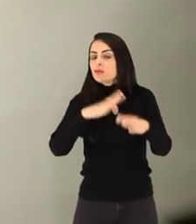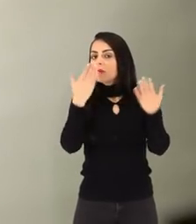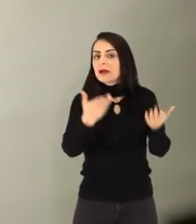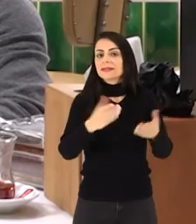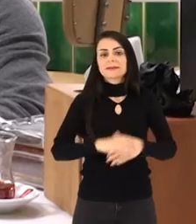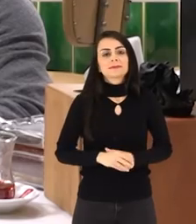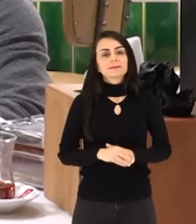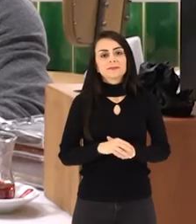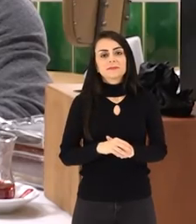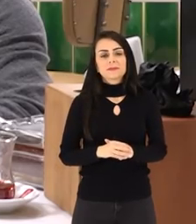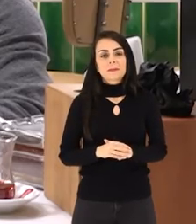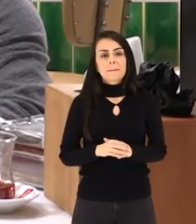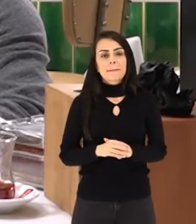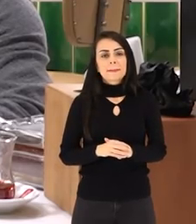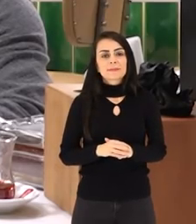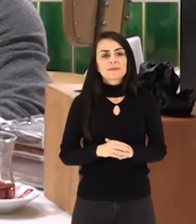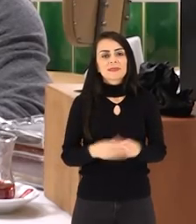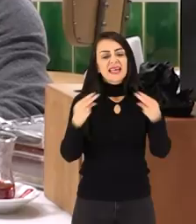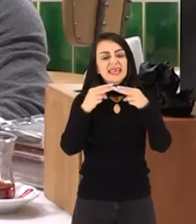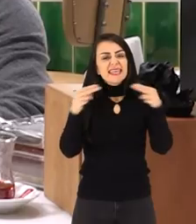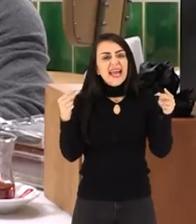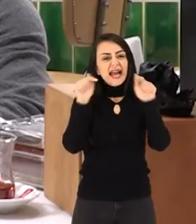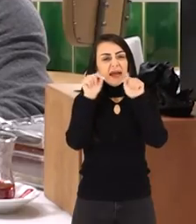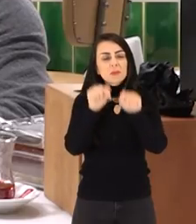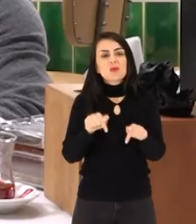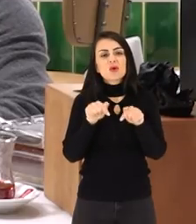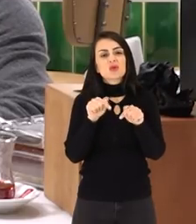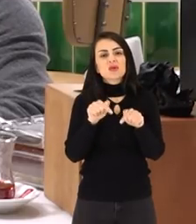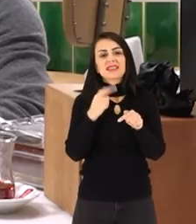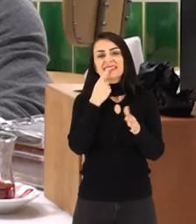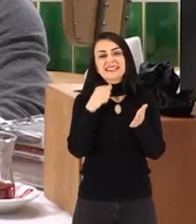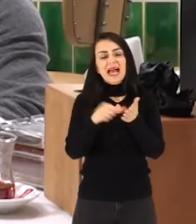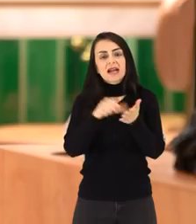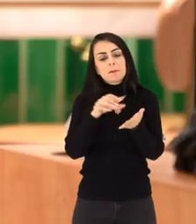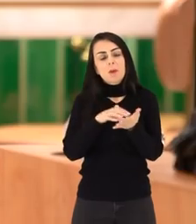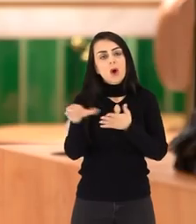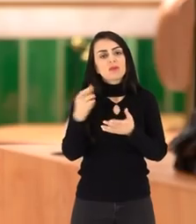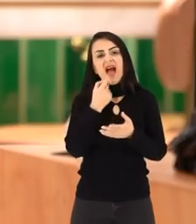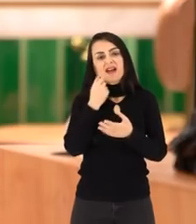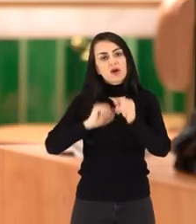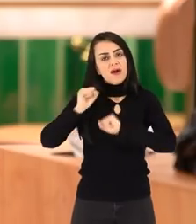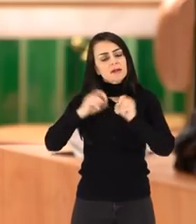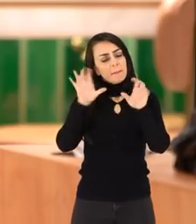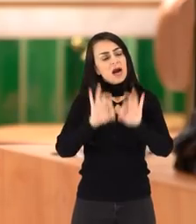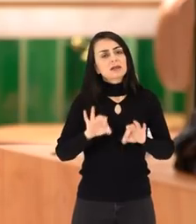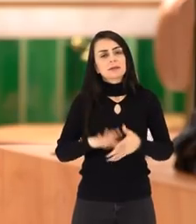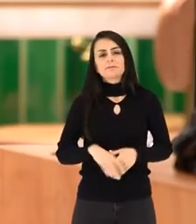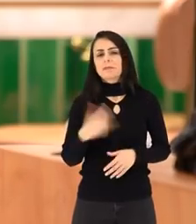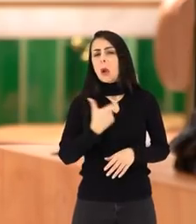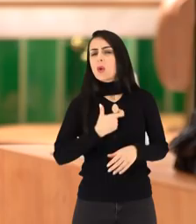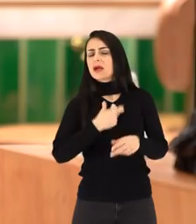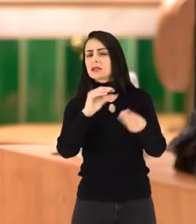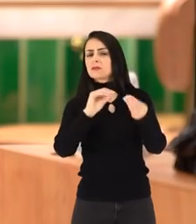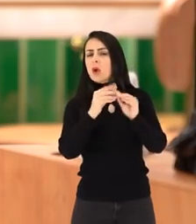falan. Velhasıl hikaye aslında tam olarak dil tarihte başladı. Tiyatro. Peki bu öğrencilik mesela, öğrencilik